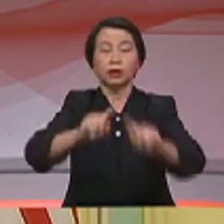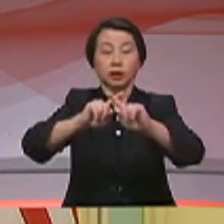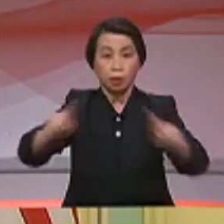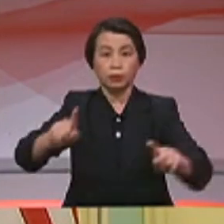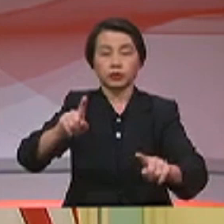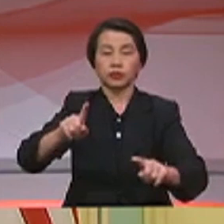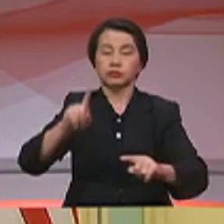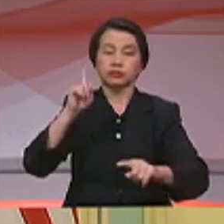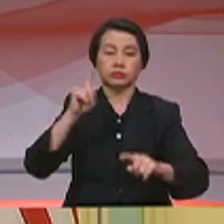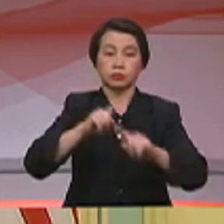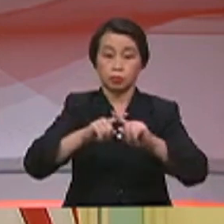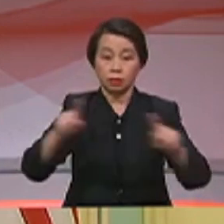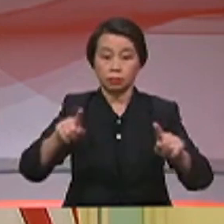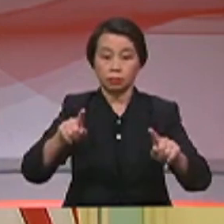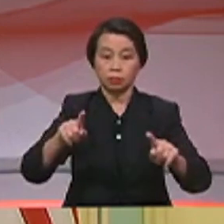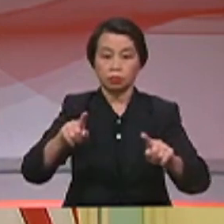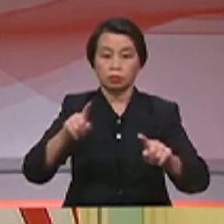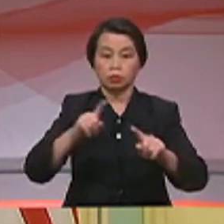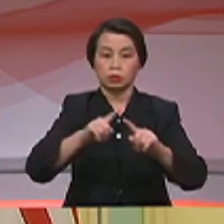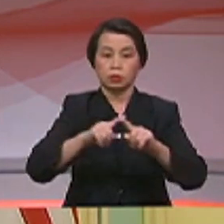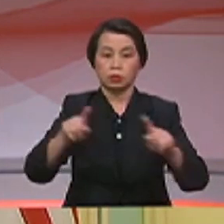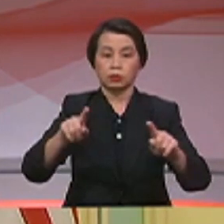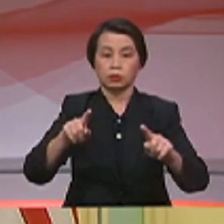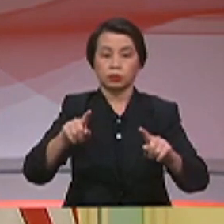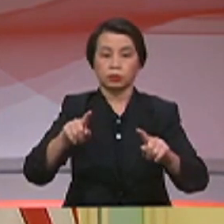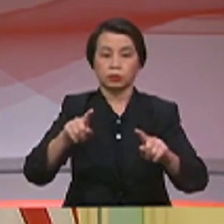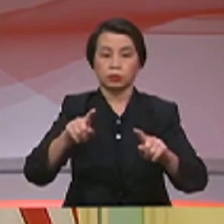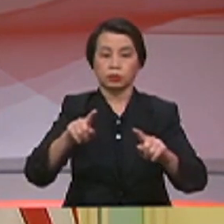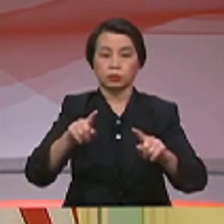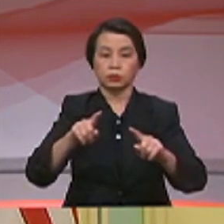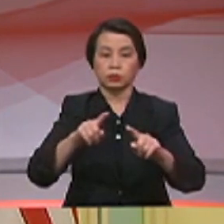tetapi tidak dibenarkan untuk